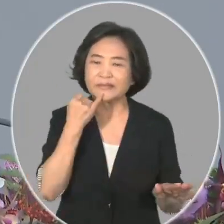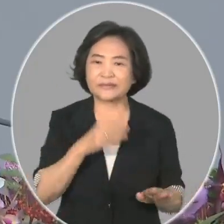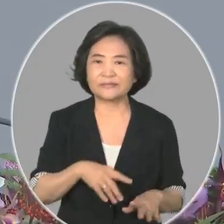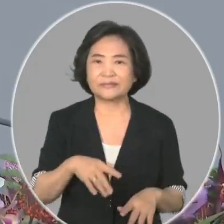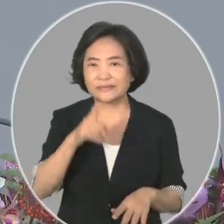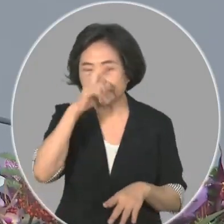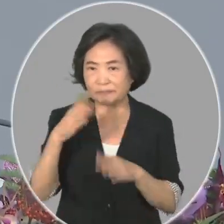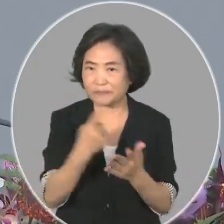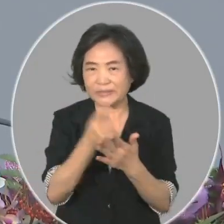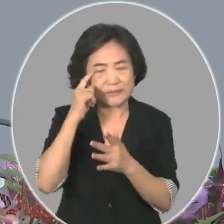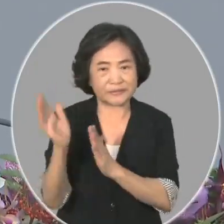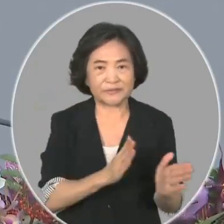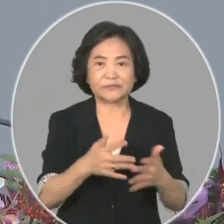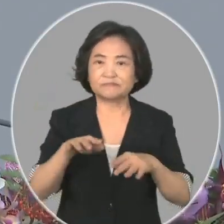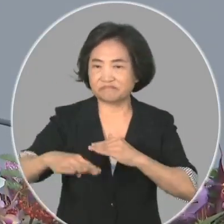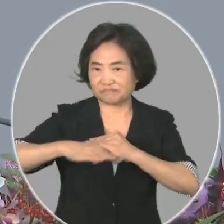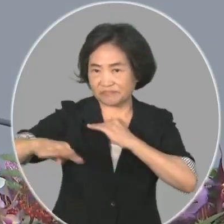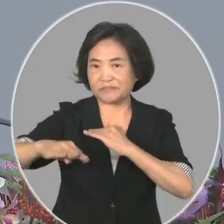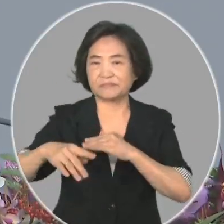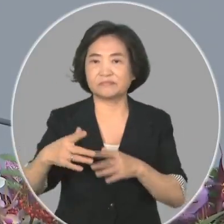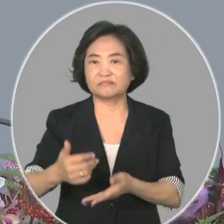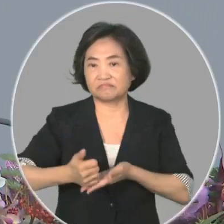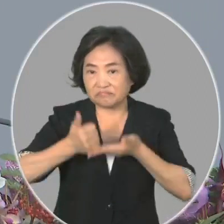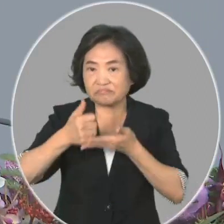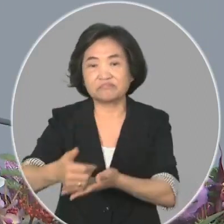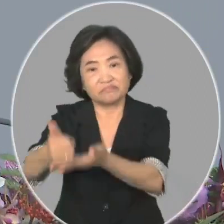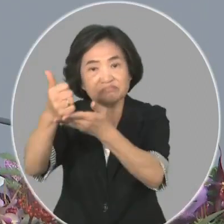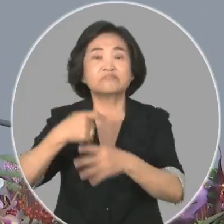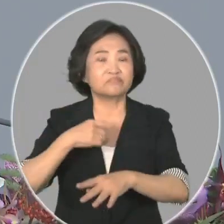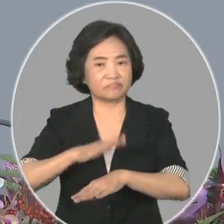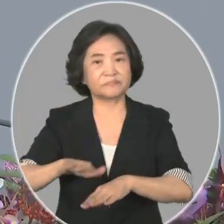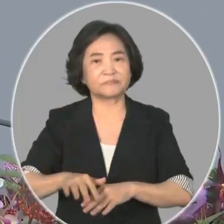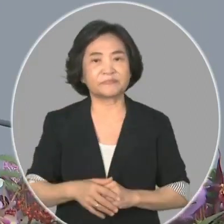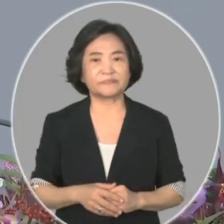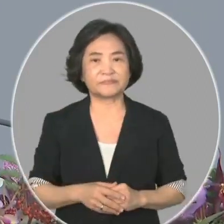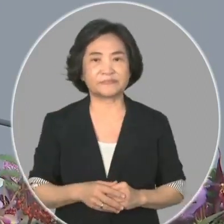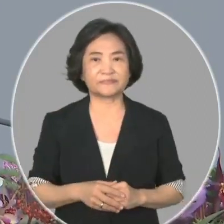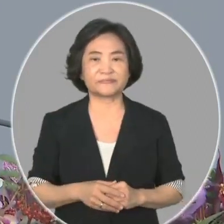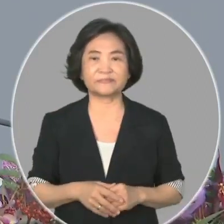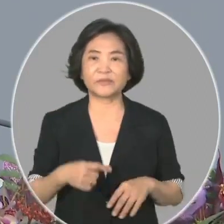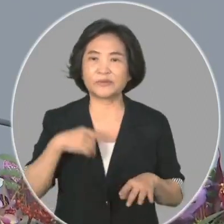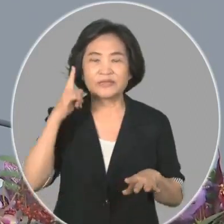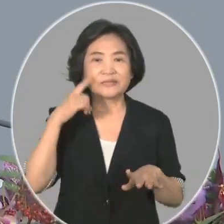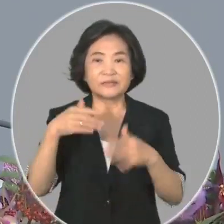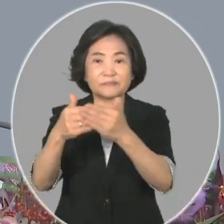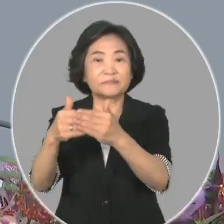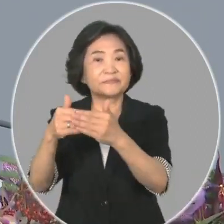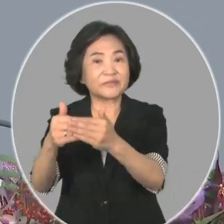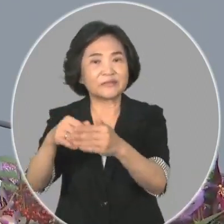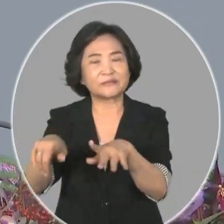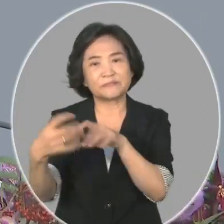等及相互尊重之下，我们也愿意和北京当